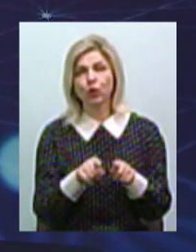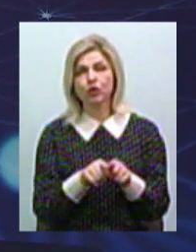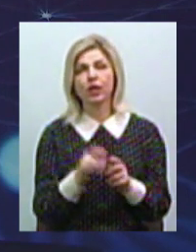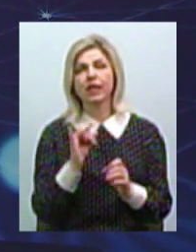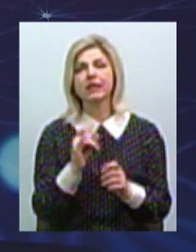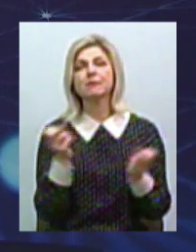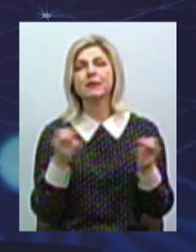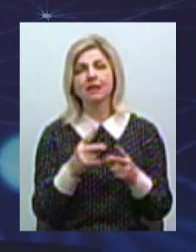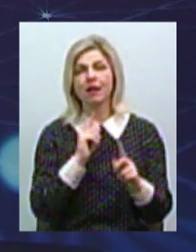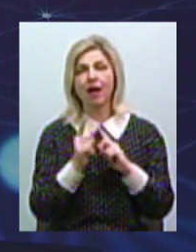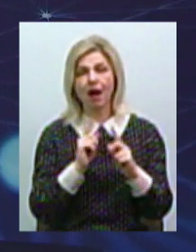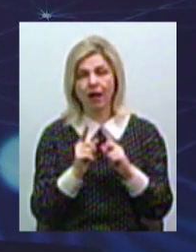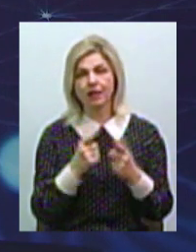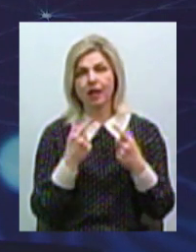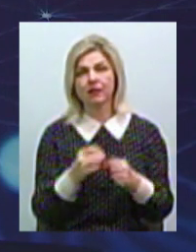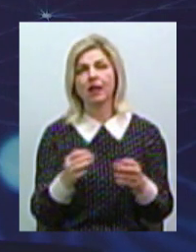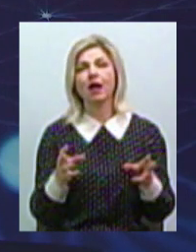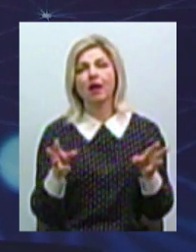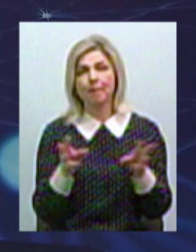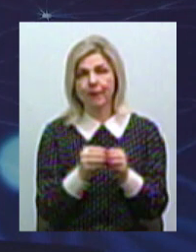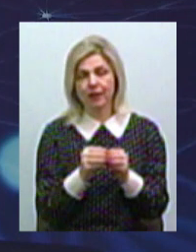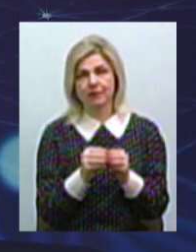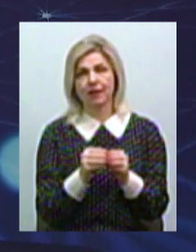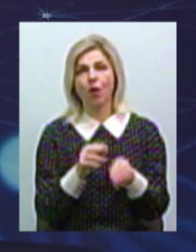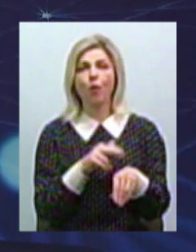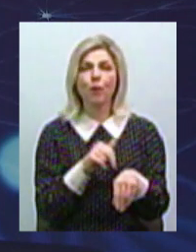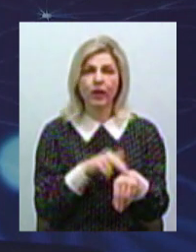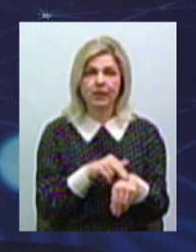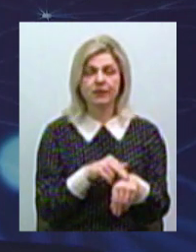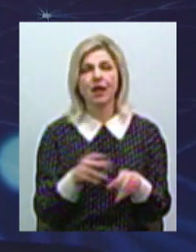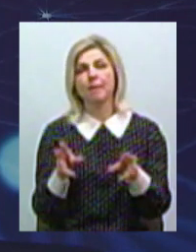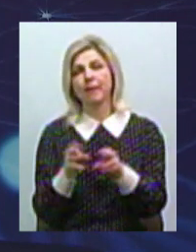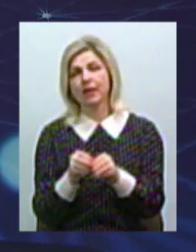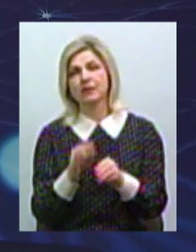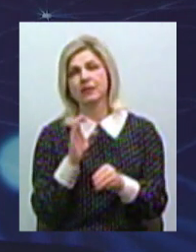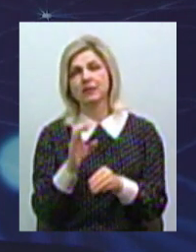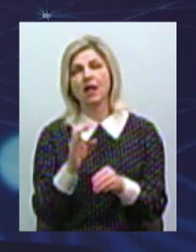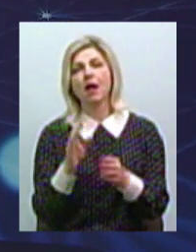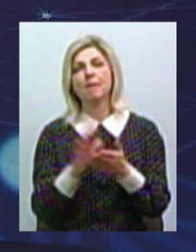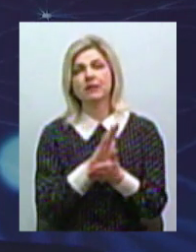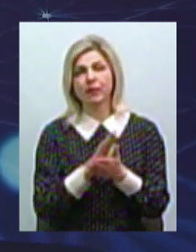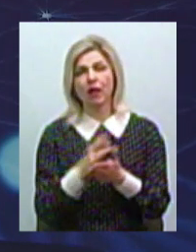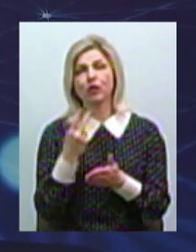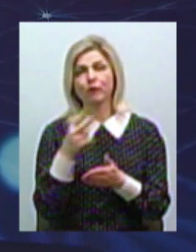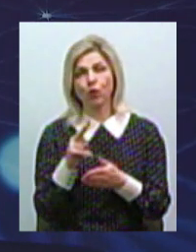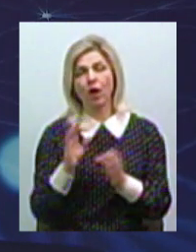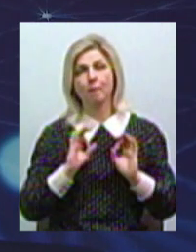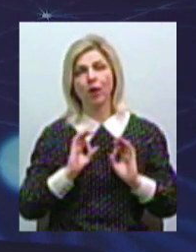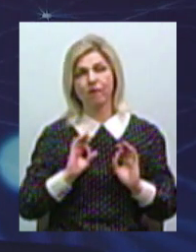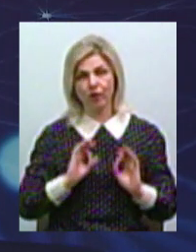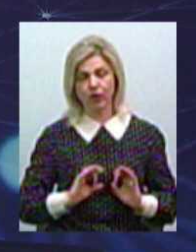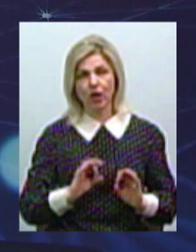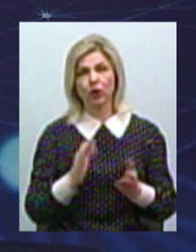ради, на яких ми спілкуємося з суб'єктами взаємодії, це і з органами поліції, і з безоплатною вторинною правовою допомогою, і з представниками